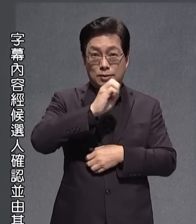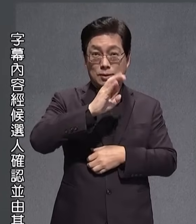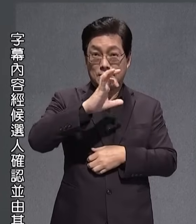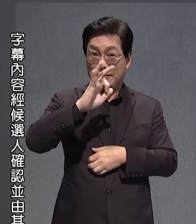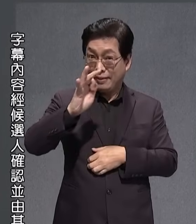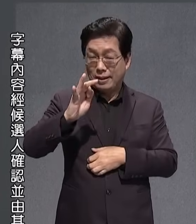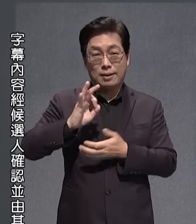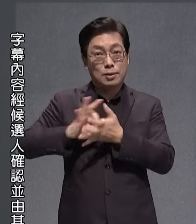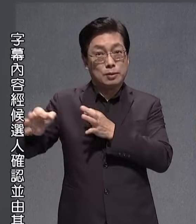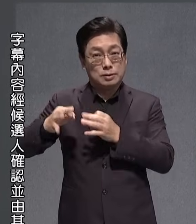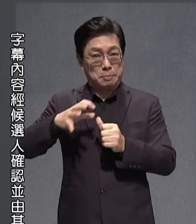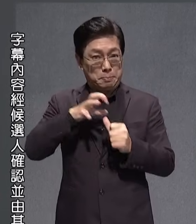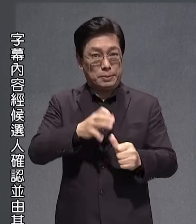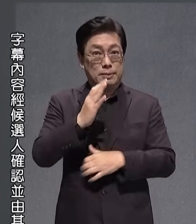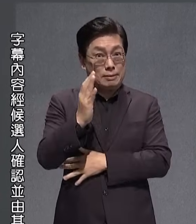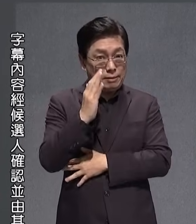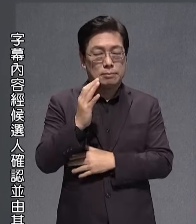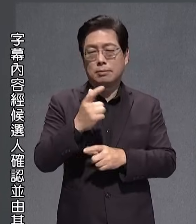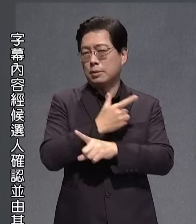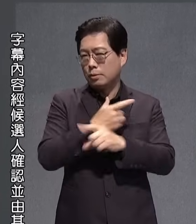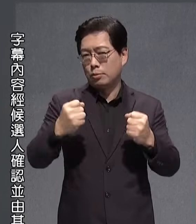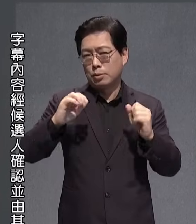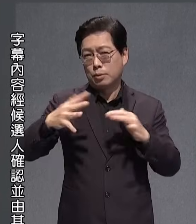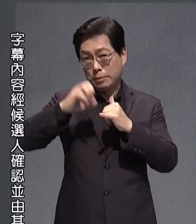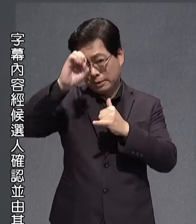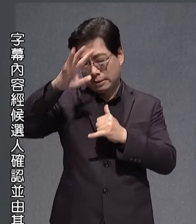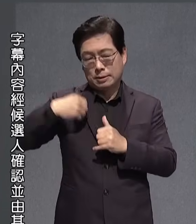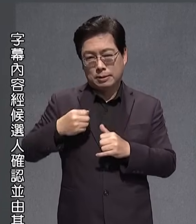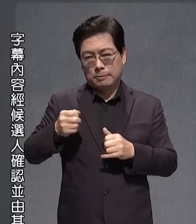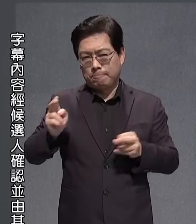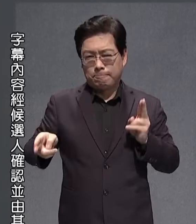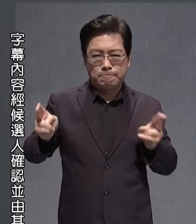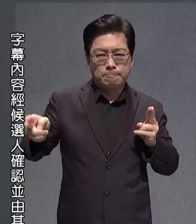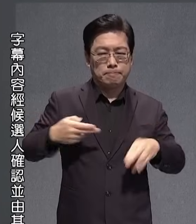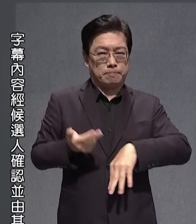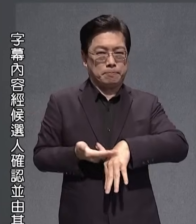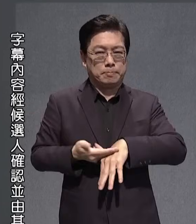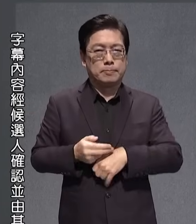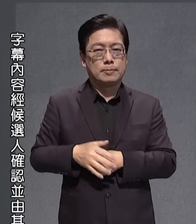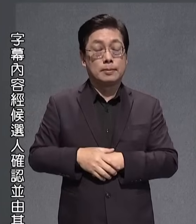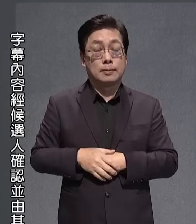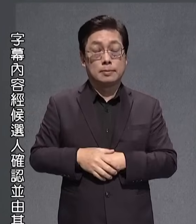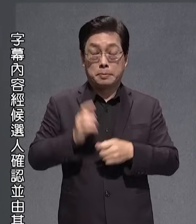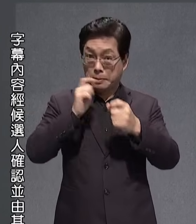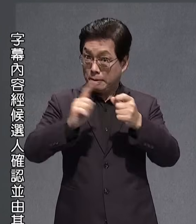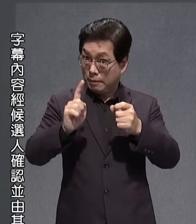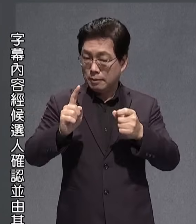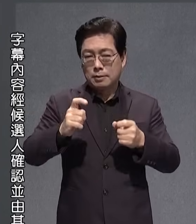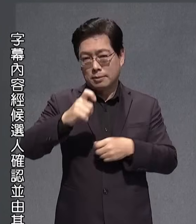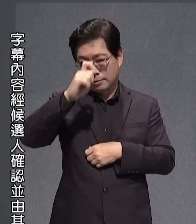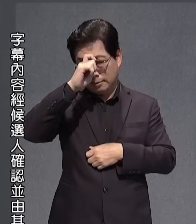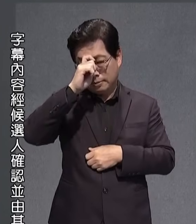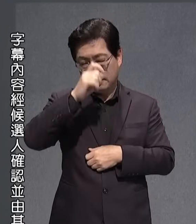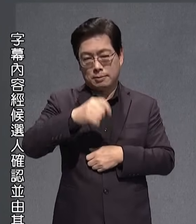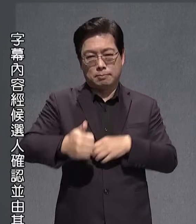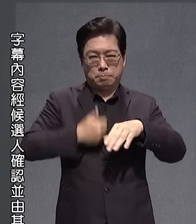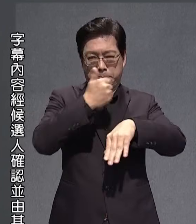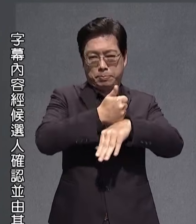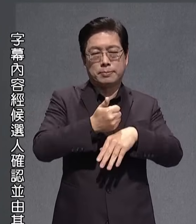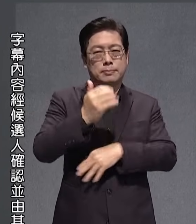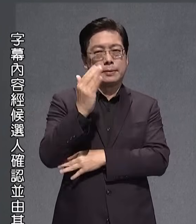政，通通都是在国民党运用的手段，无非是用想要取得政